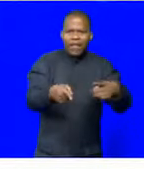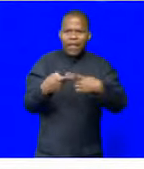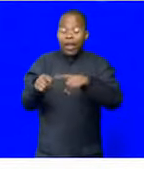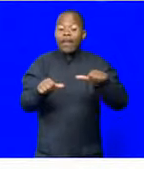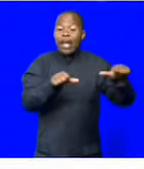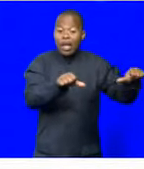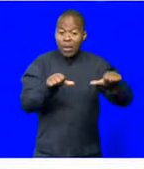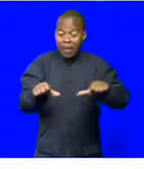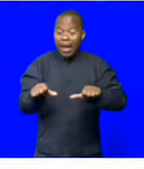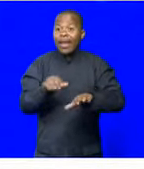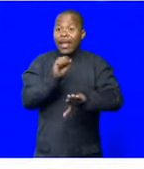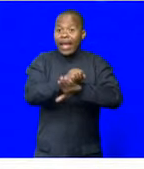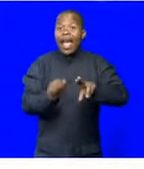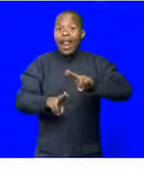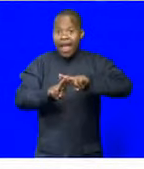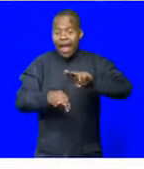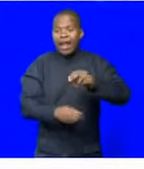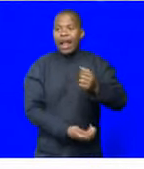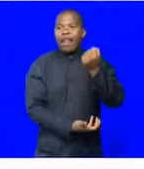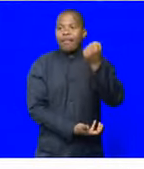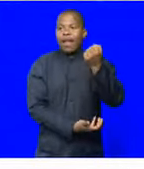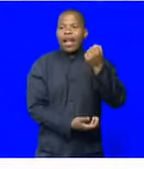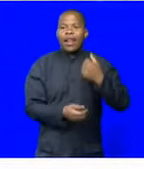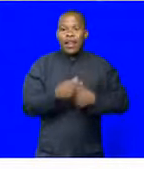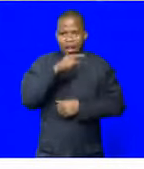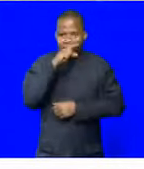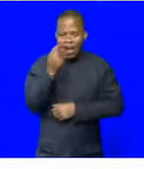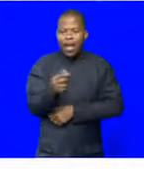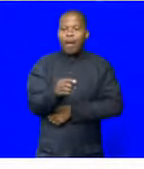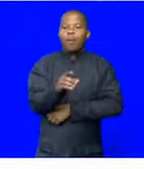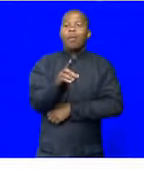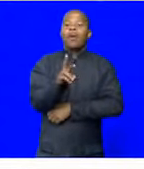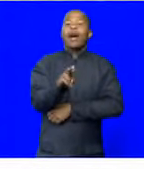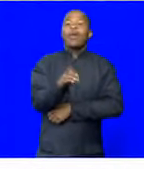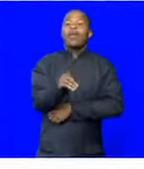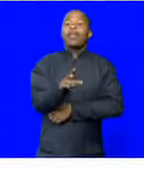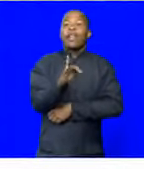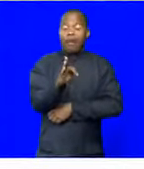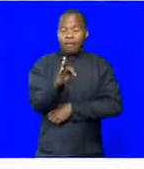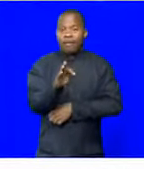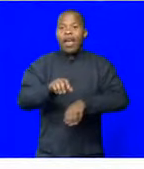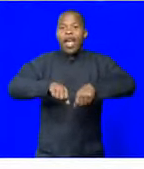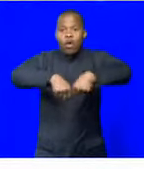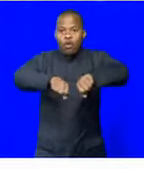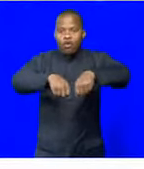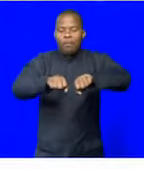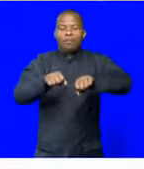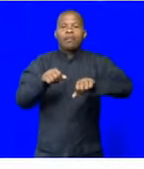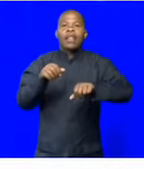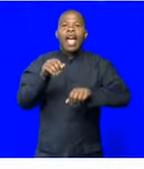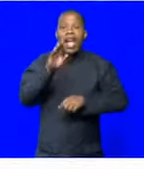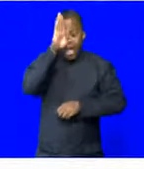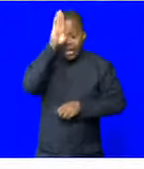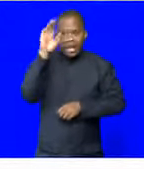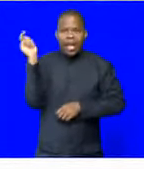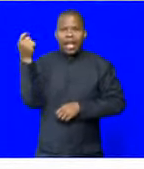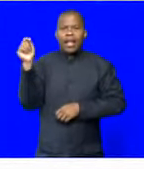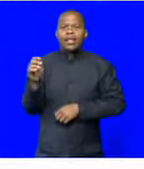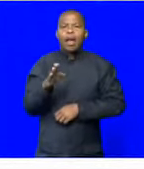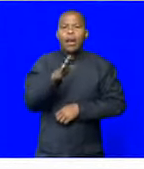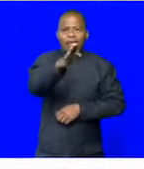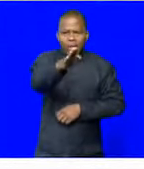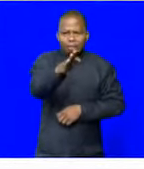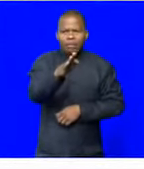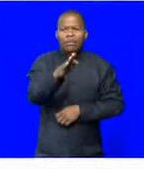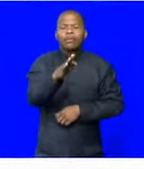kwesikhwama sekuthuthukisa tifundza iRegional Development Fund. Inkundla yasenhlambeni ngilenye lapho khona hulumende alethe imisebenti